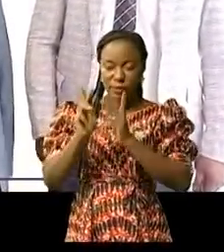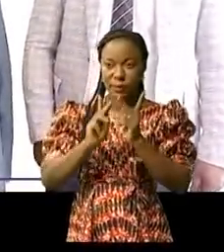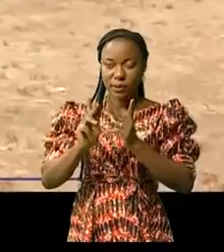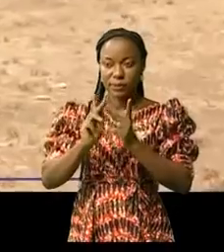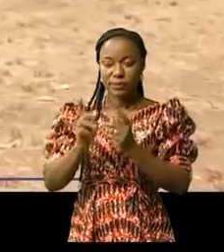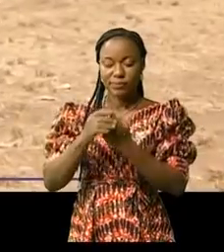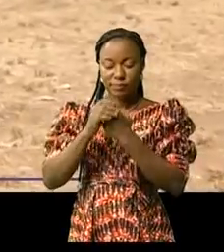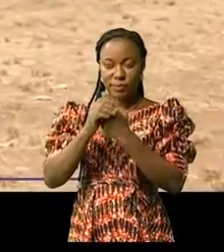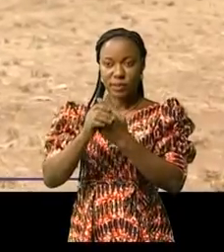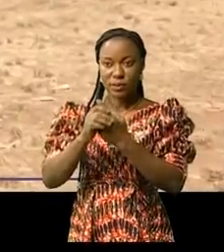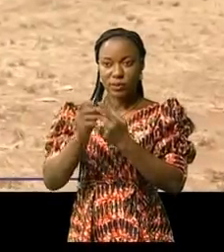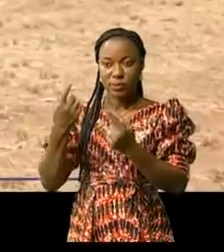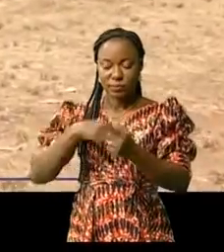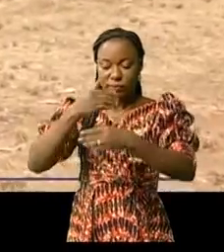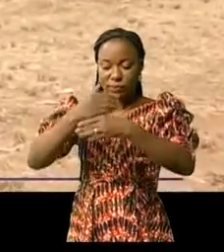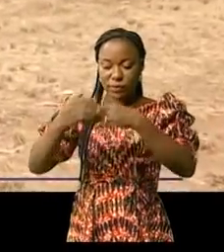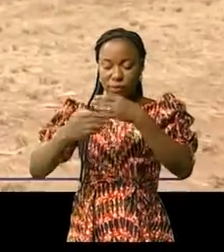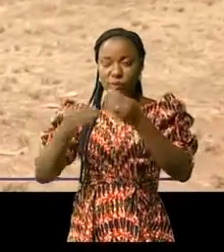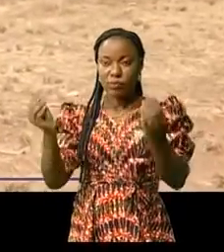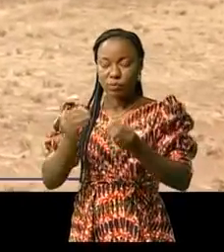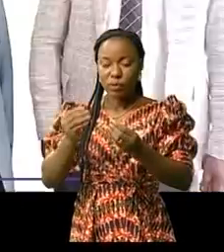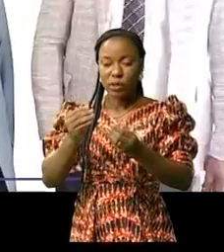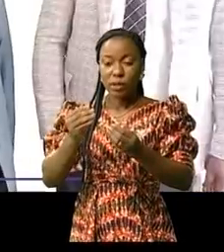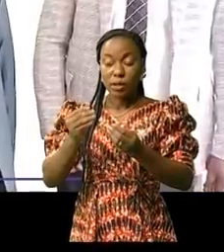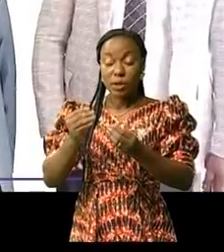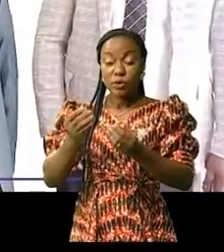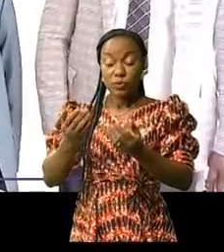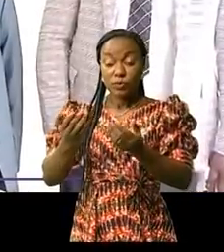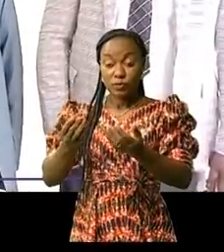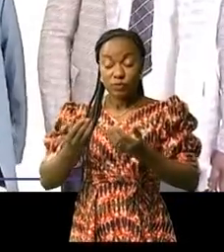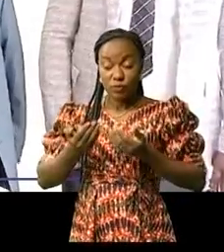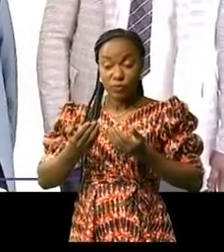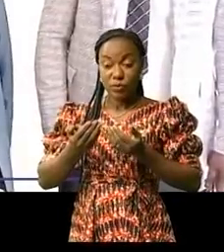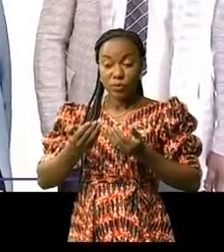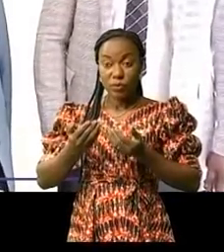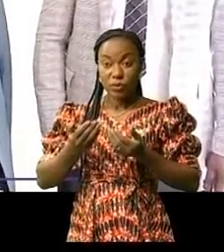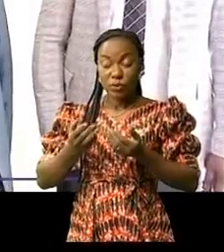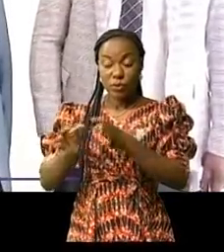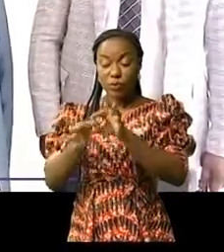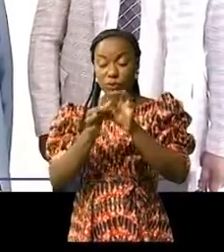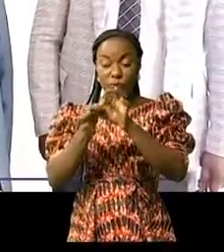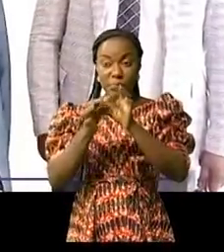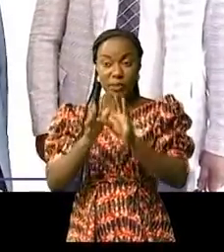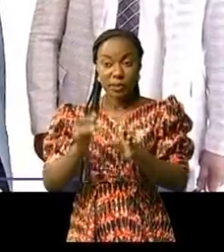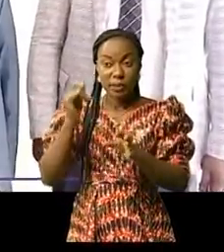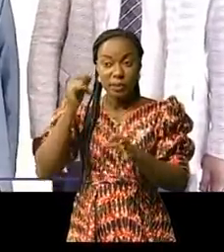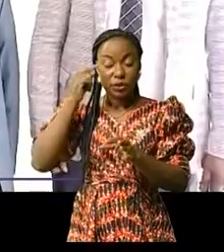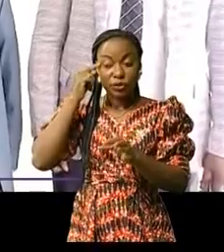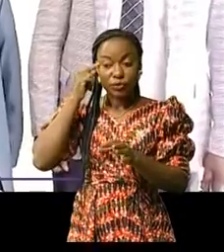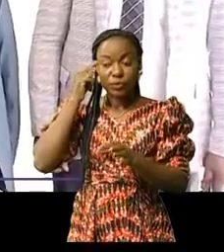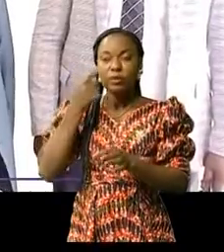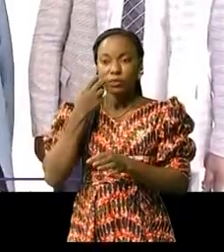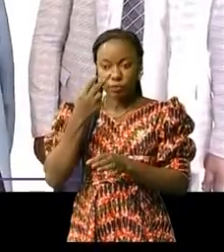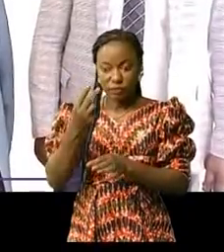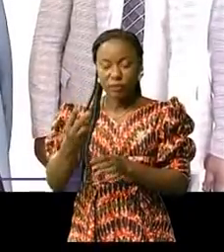le partenaire chinois le pensons que nous allons aller initié cette déformation du temps modernes à la